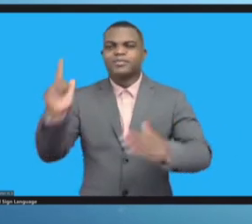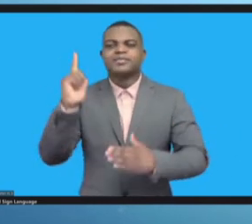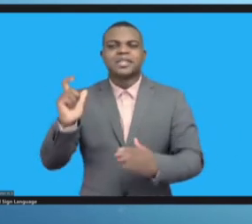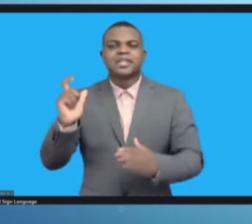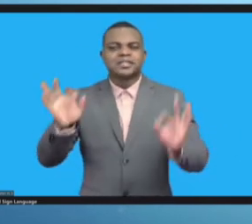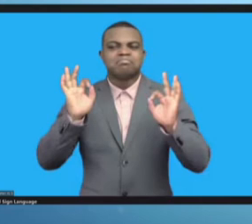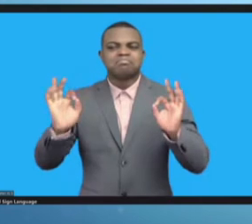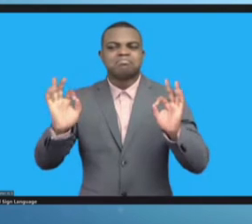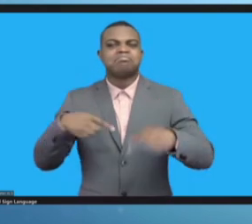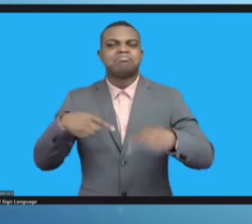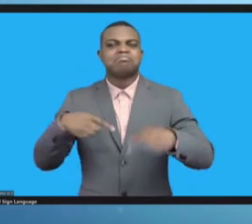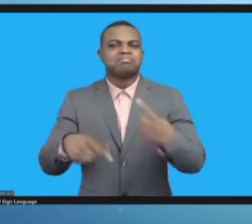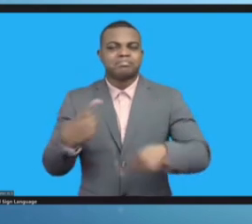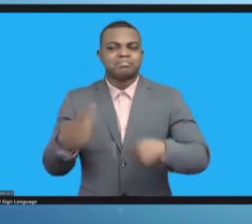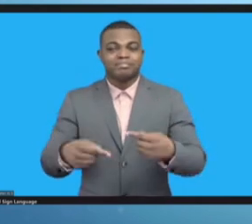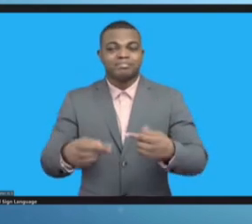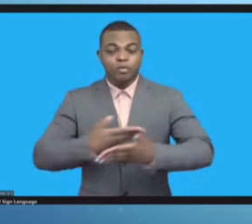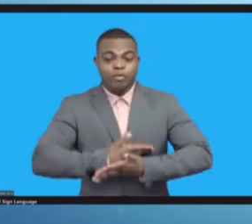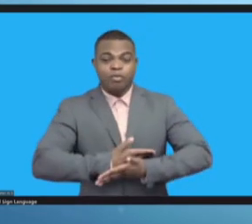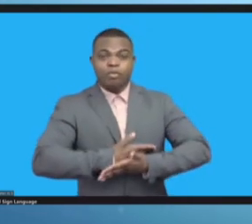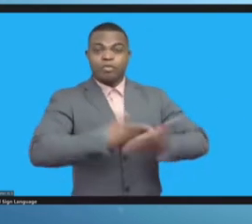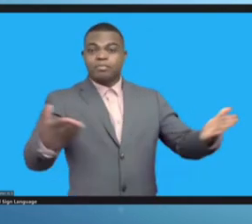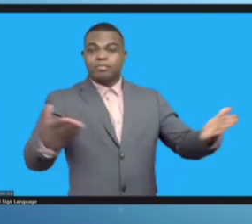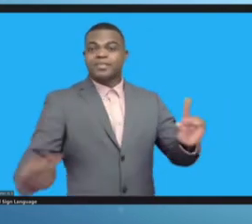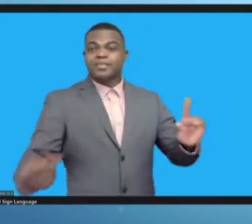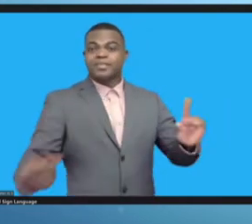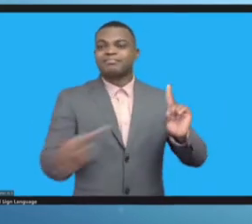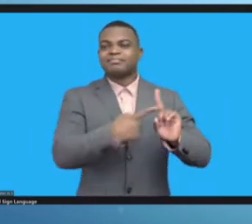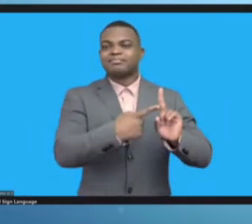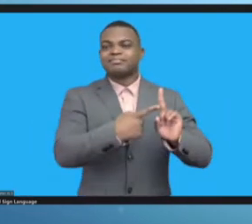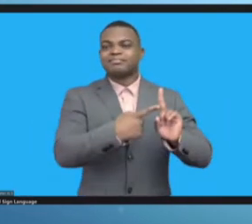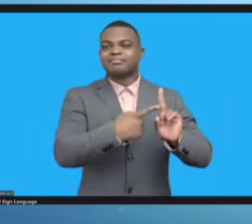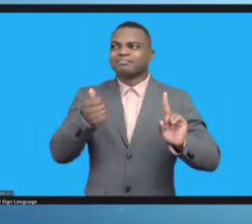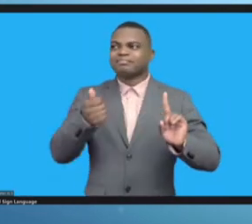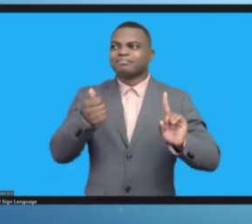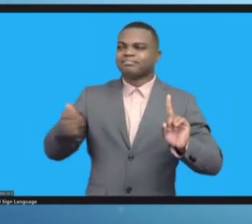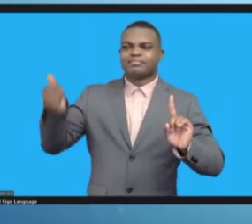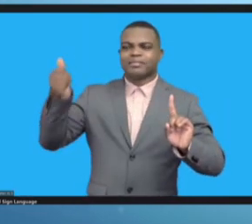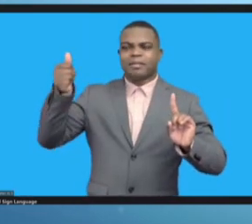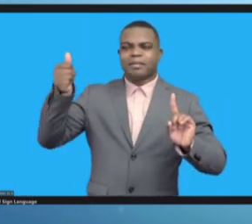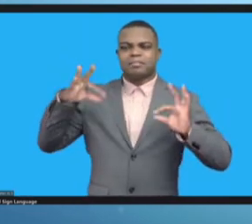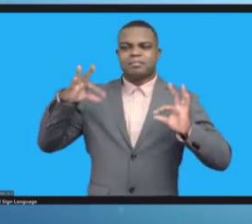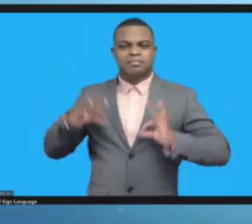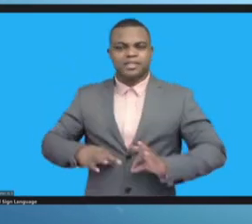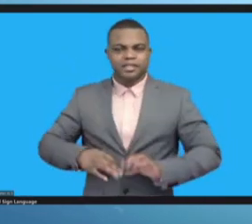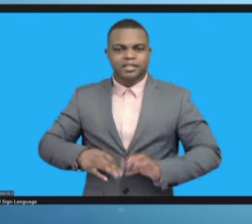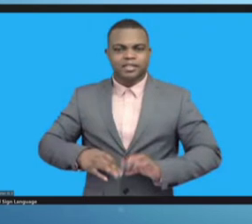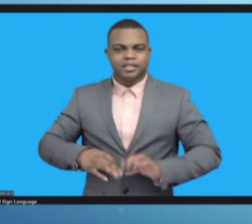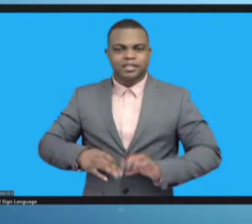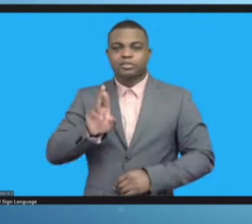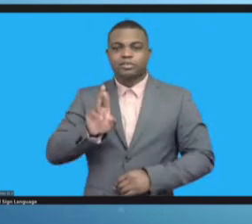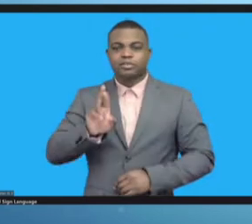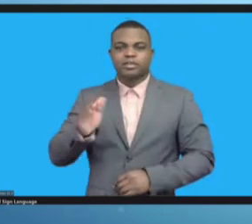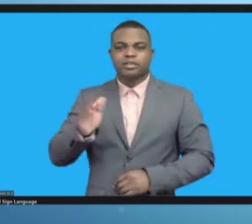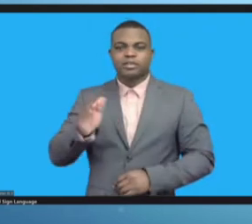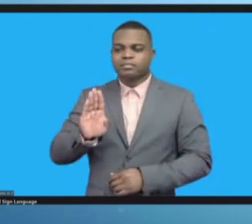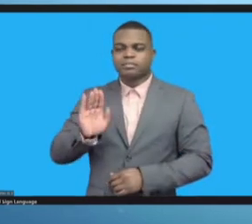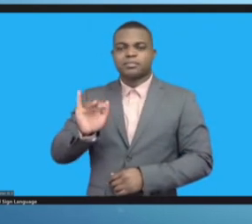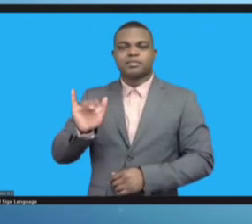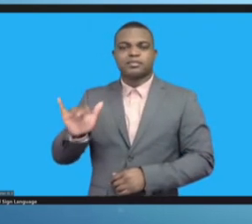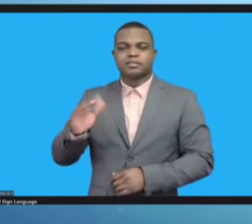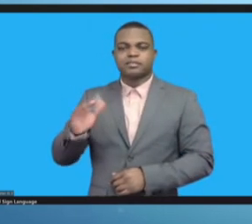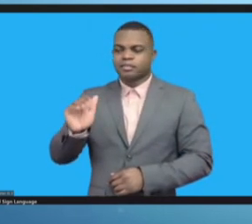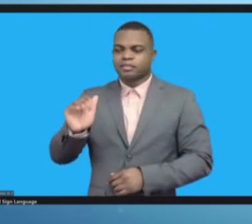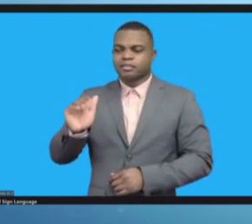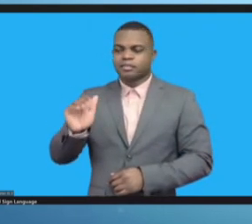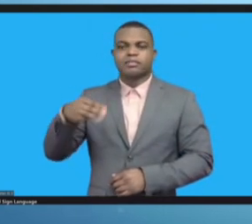Premier ministre de la République démocratique fédérale d'Éthiopie. Cher Premier ministre, merci infiniment de votre présence ce